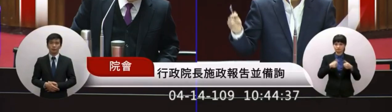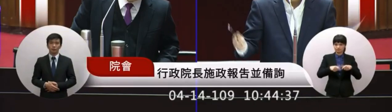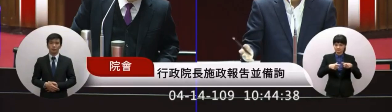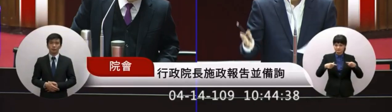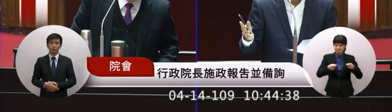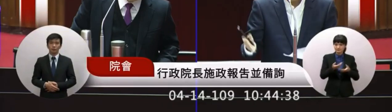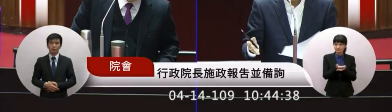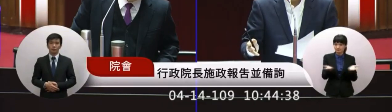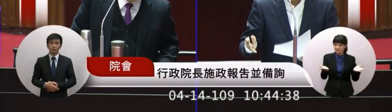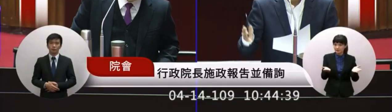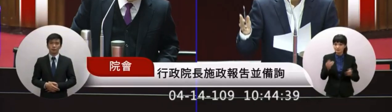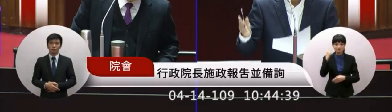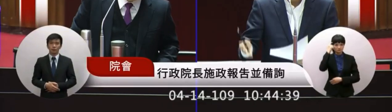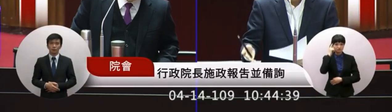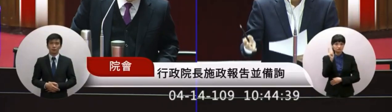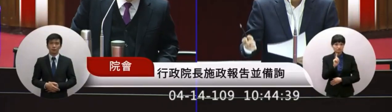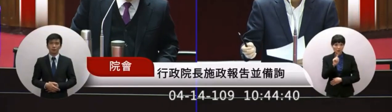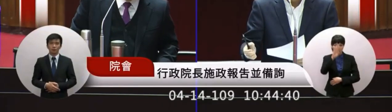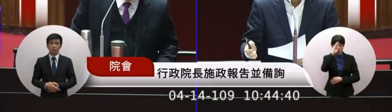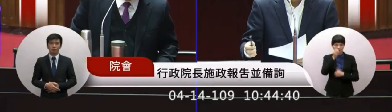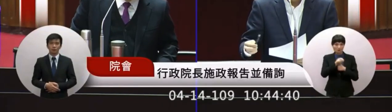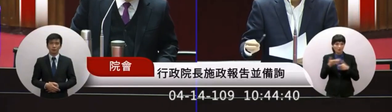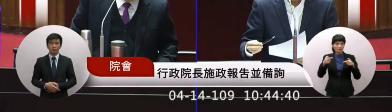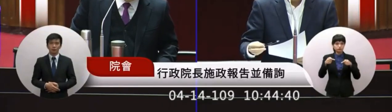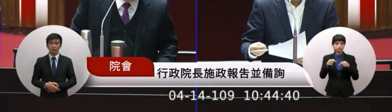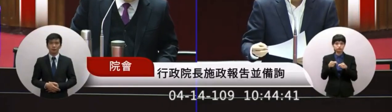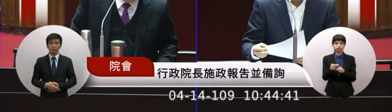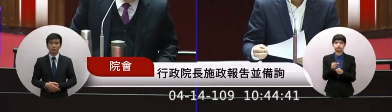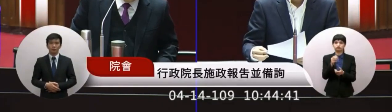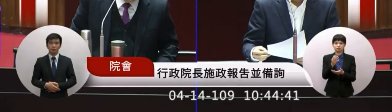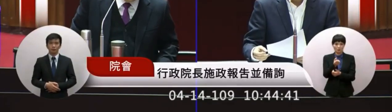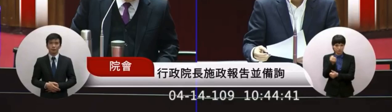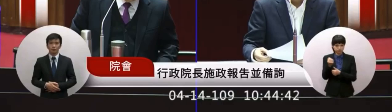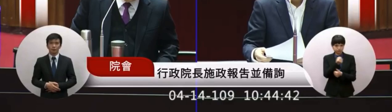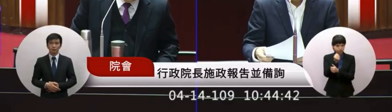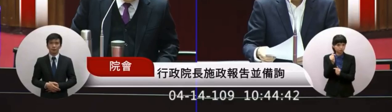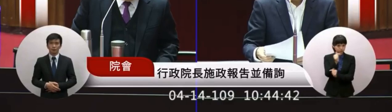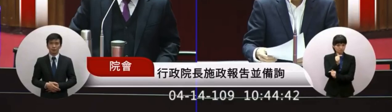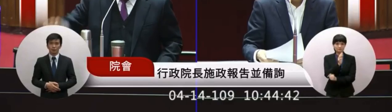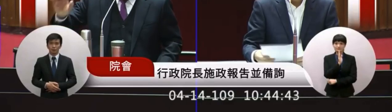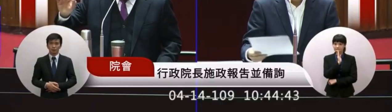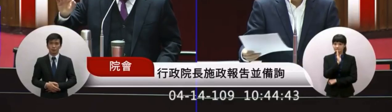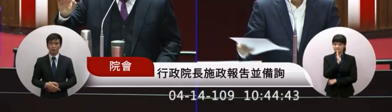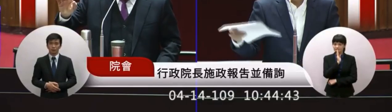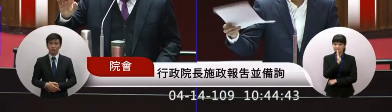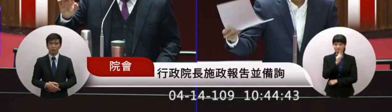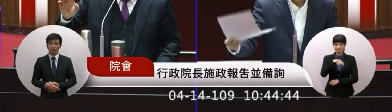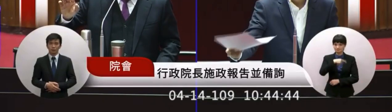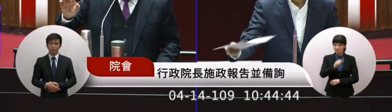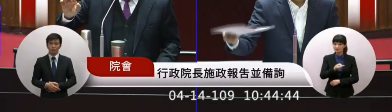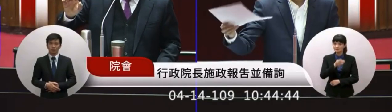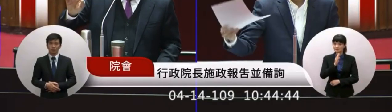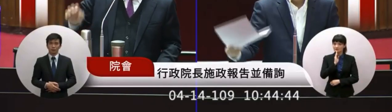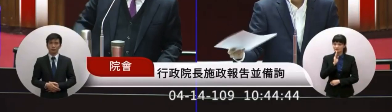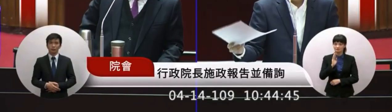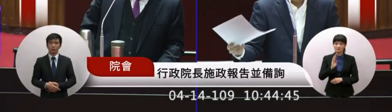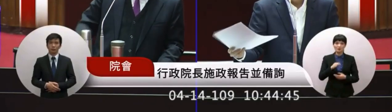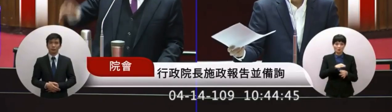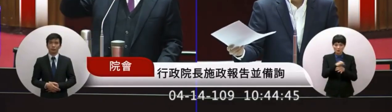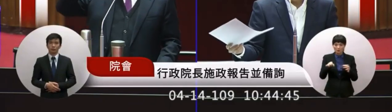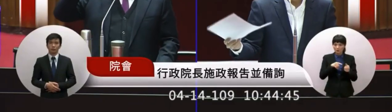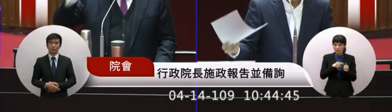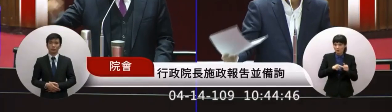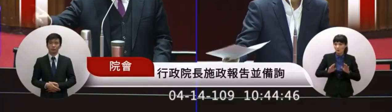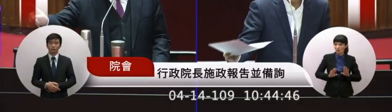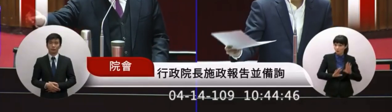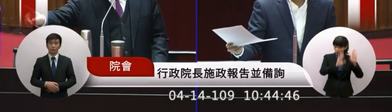表示我们疫情已经完全是缓和下来的，这是台湾的经济的春天又要再度来临，这是一个重大的指标，对不